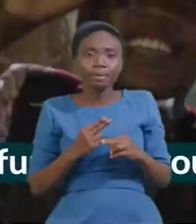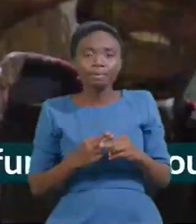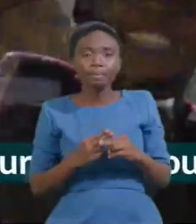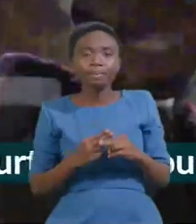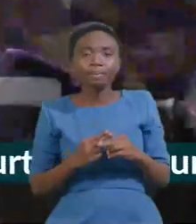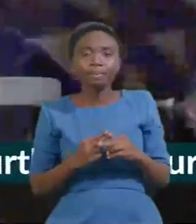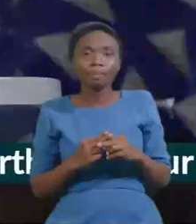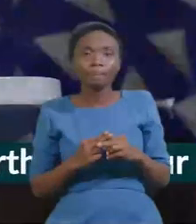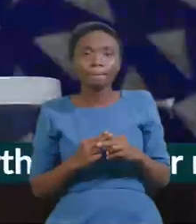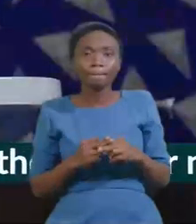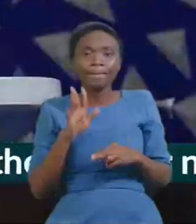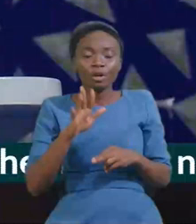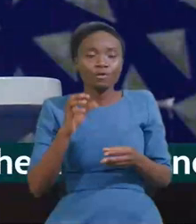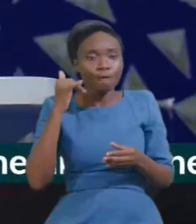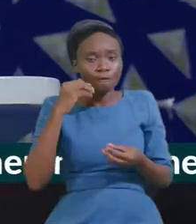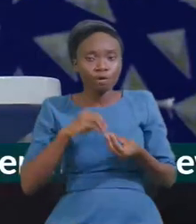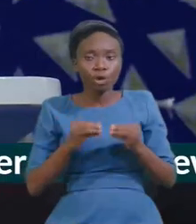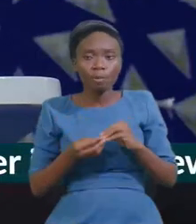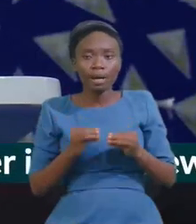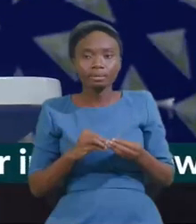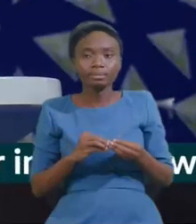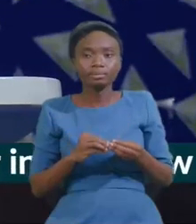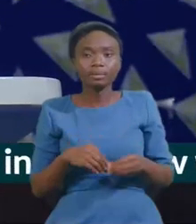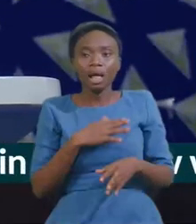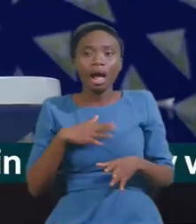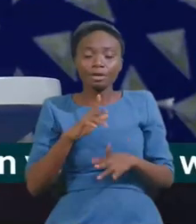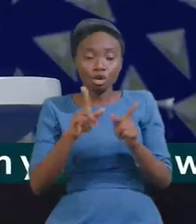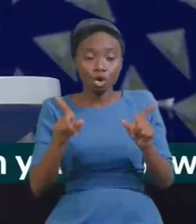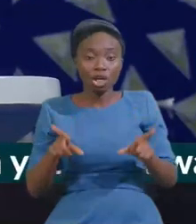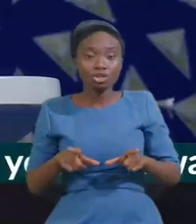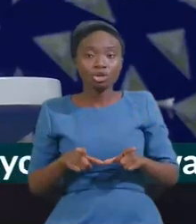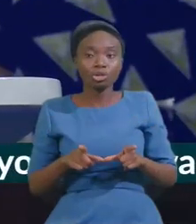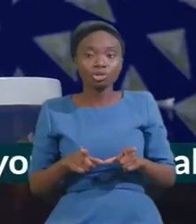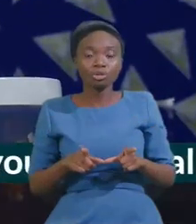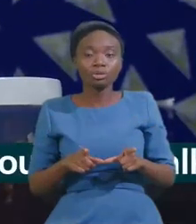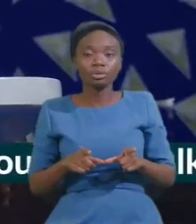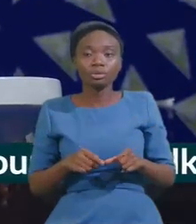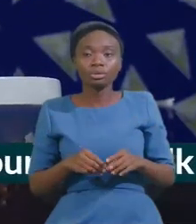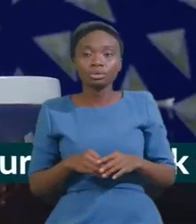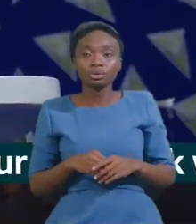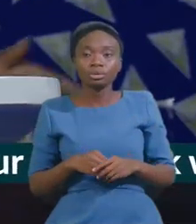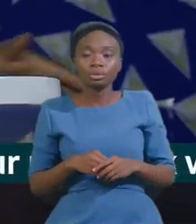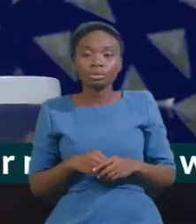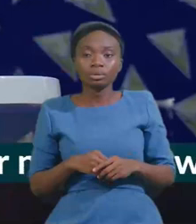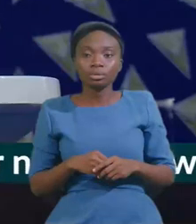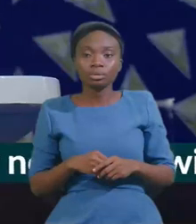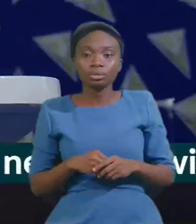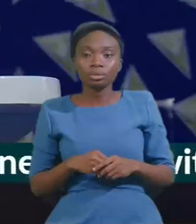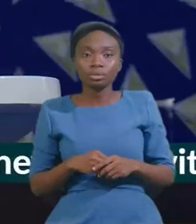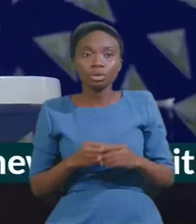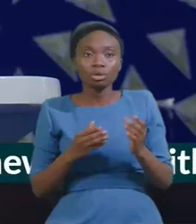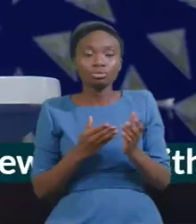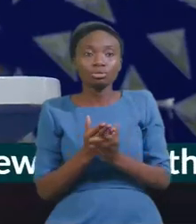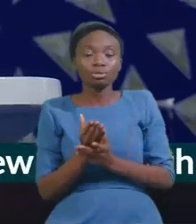envoyez votre nom, your phone number, votre numéro de téléphone, and your location address, et votre adresse de localisation, via